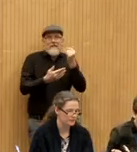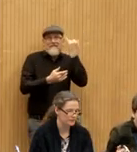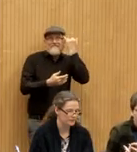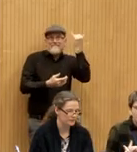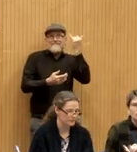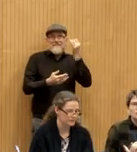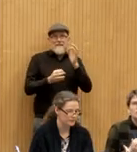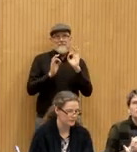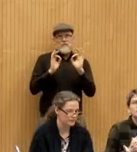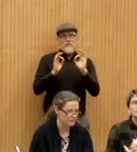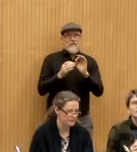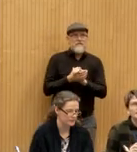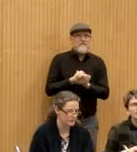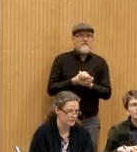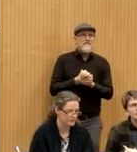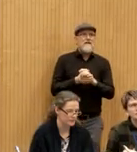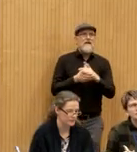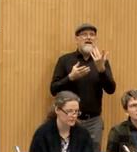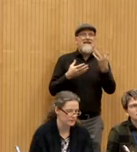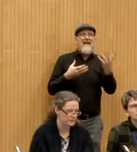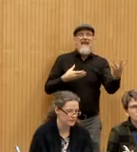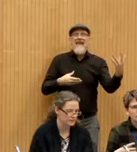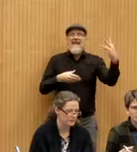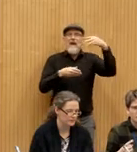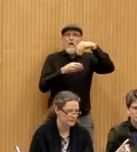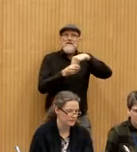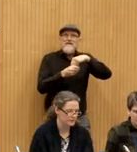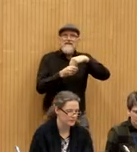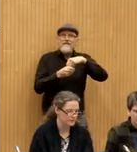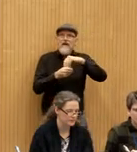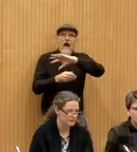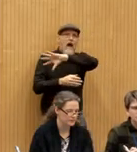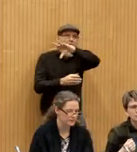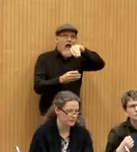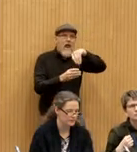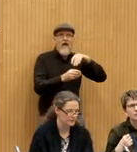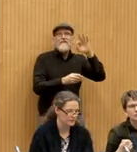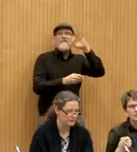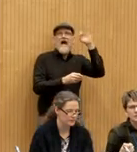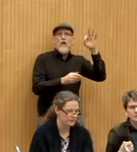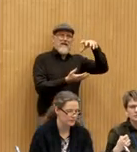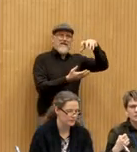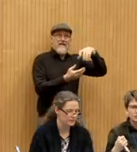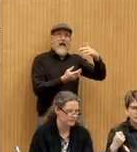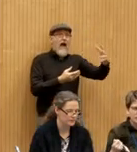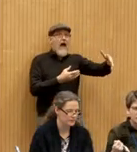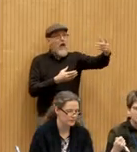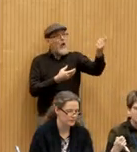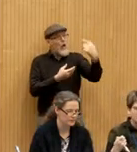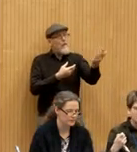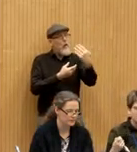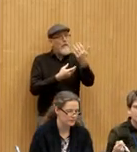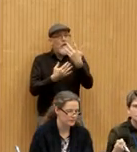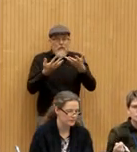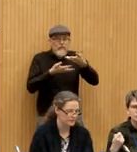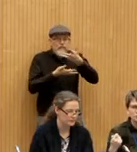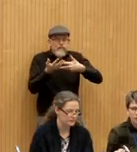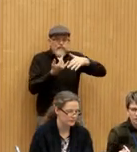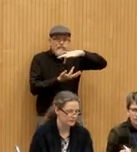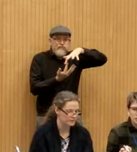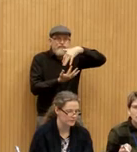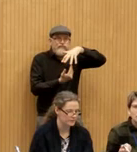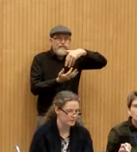Fakultätsentwicklung. Und deshalb ist unser Format so wichtig, weil wir mit dem Format in die Fakultät